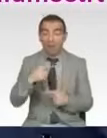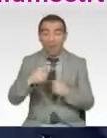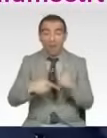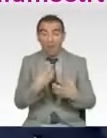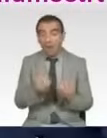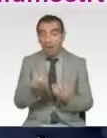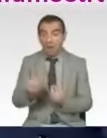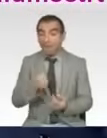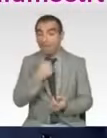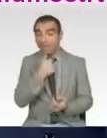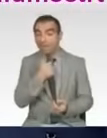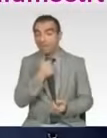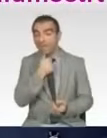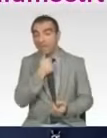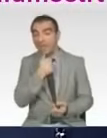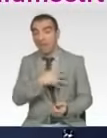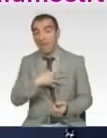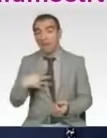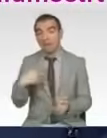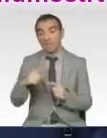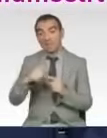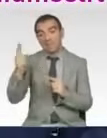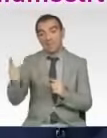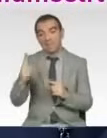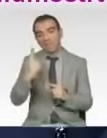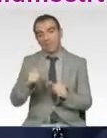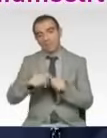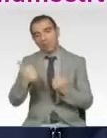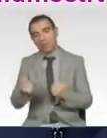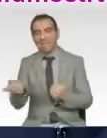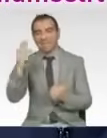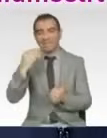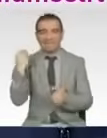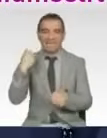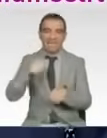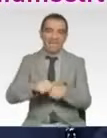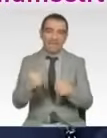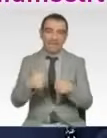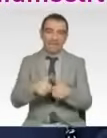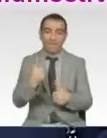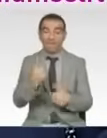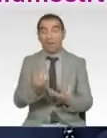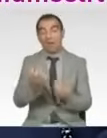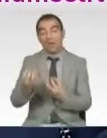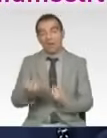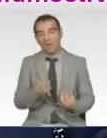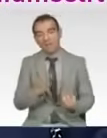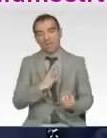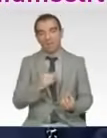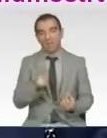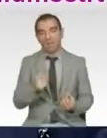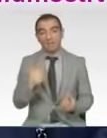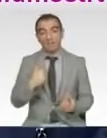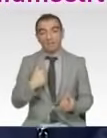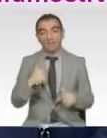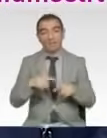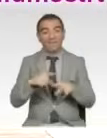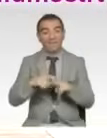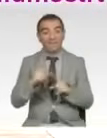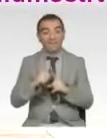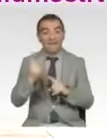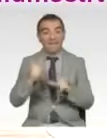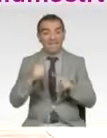işte babamın annesi bir kere hani boşandı bir daha evlendi. Bayağı bir kalabalığız yani öyle söyleyeyim. Bizim Fadile'nin,